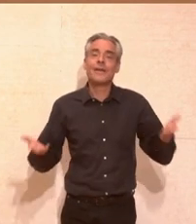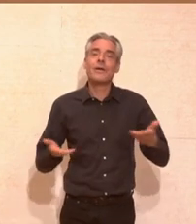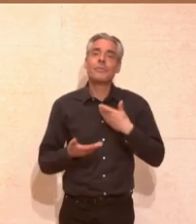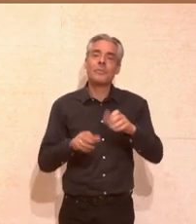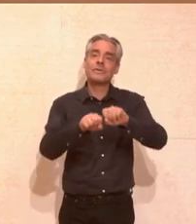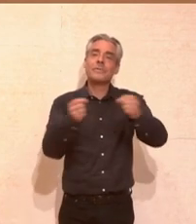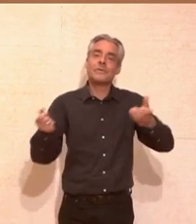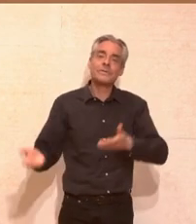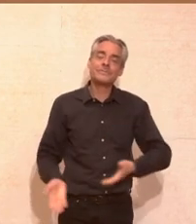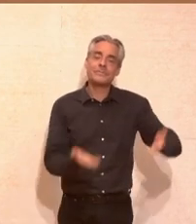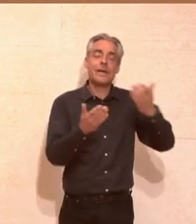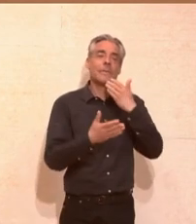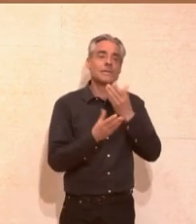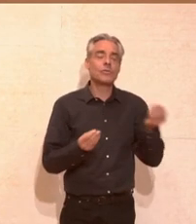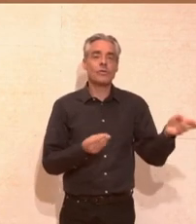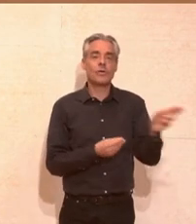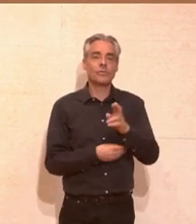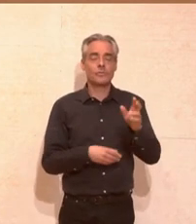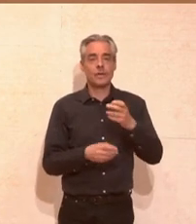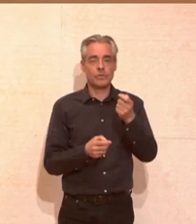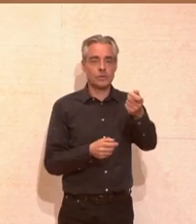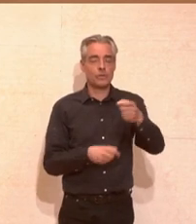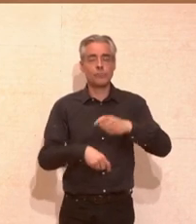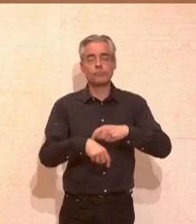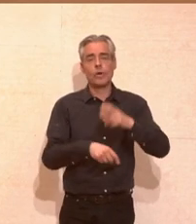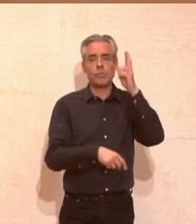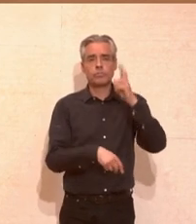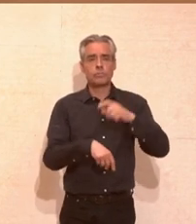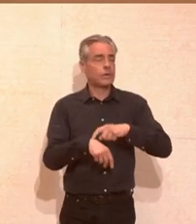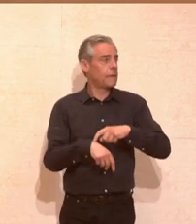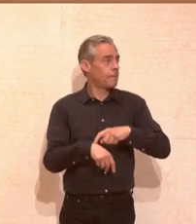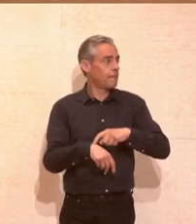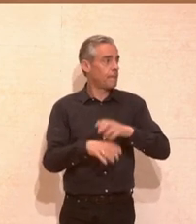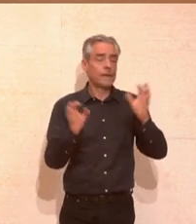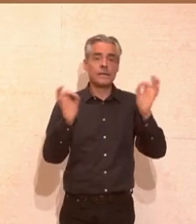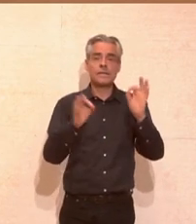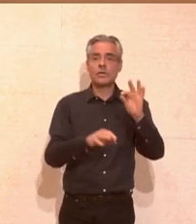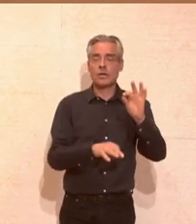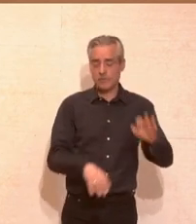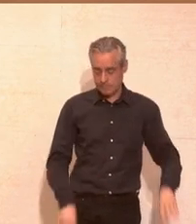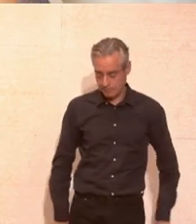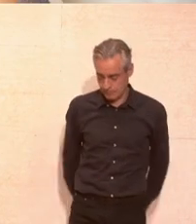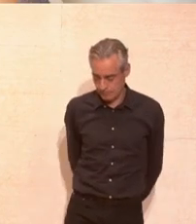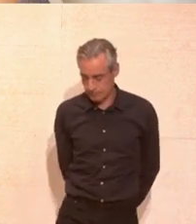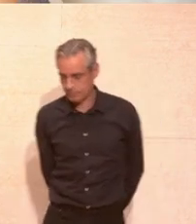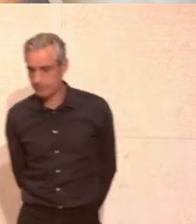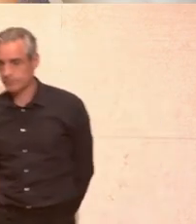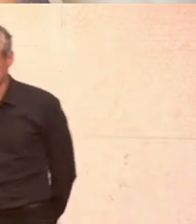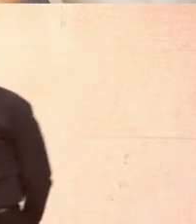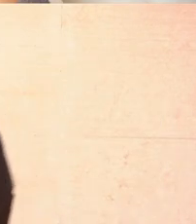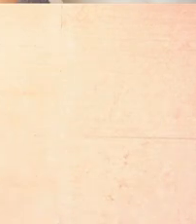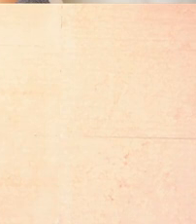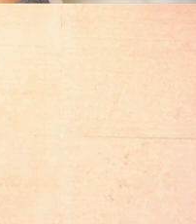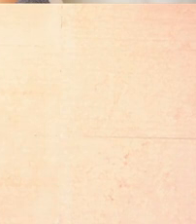qu'on fasse la pause. Merci de votre attention et à tout à l'heure. On reprend à 10h50.